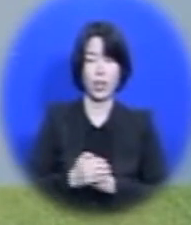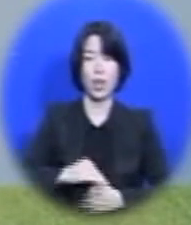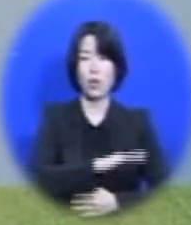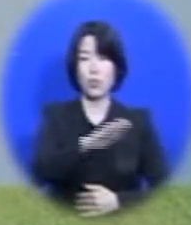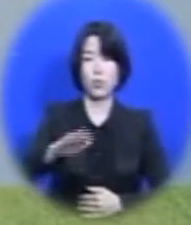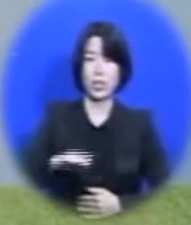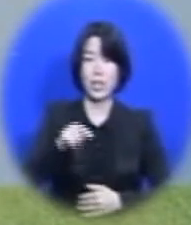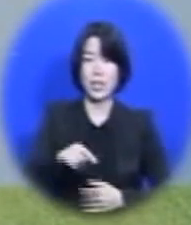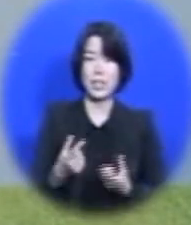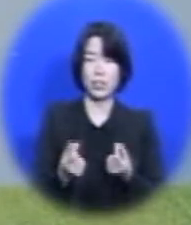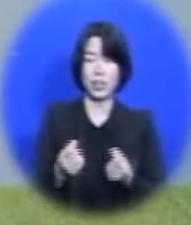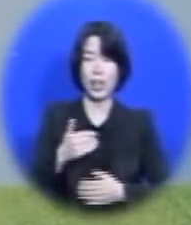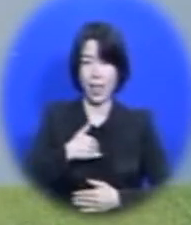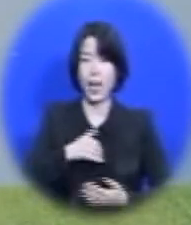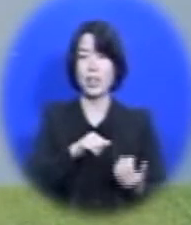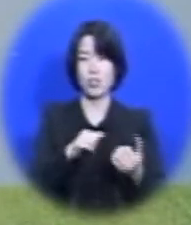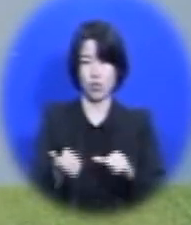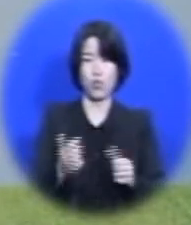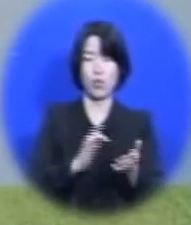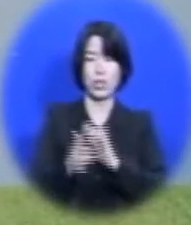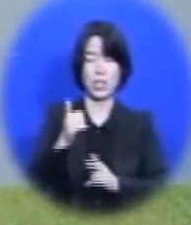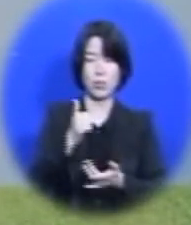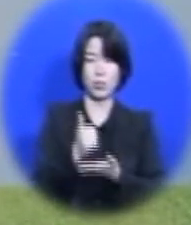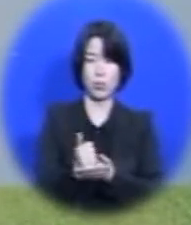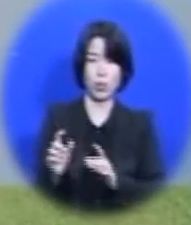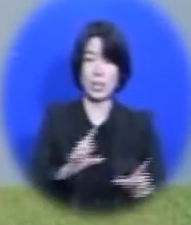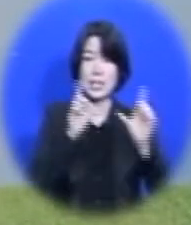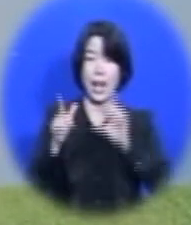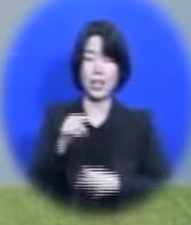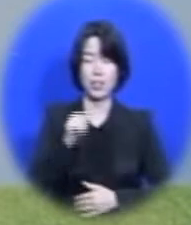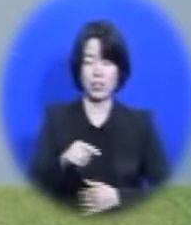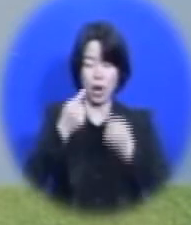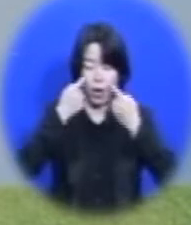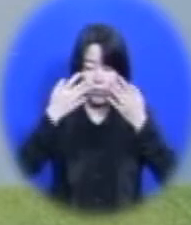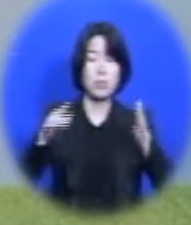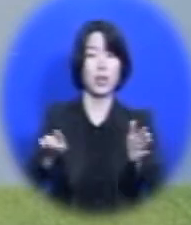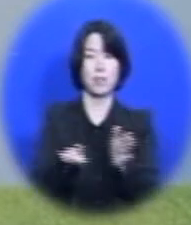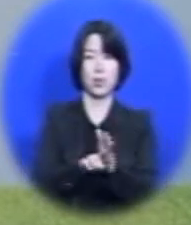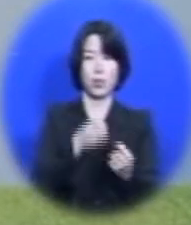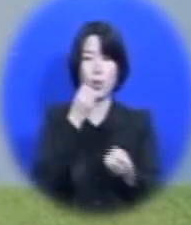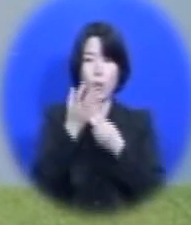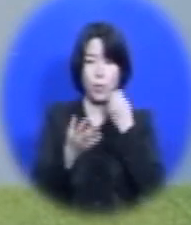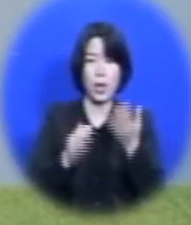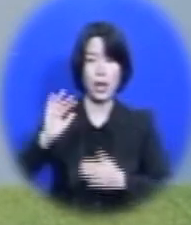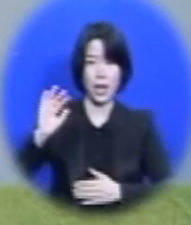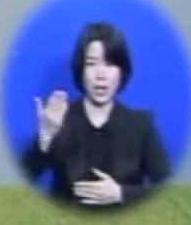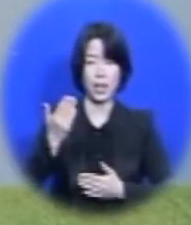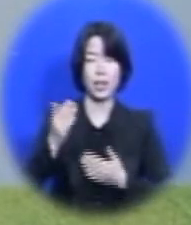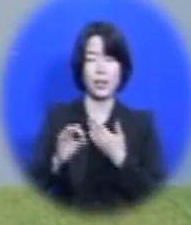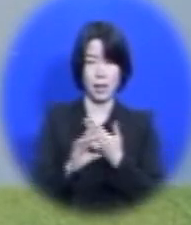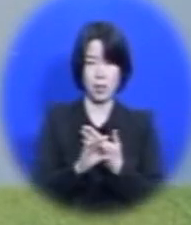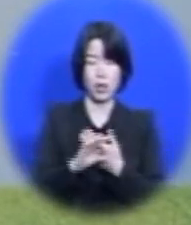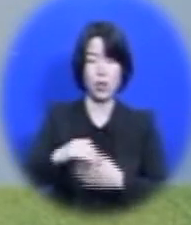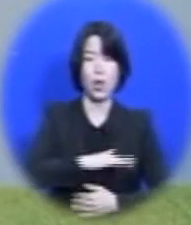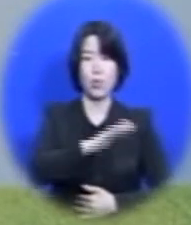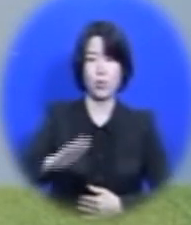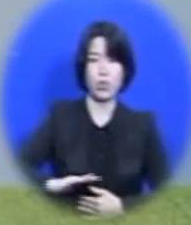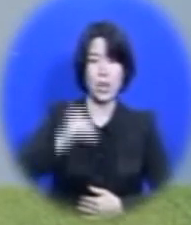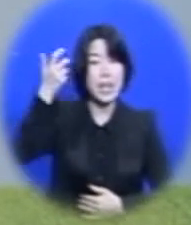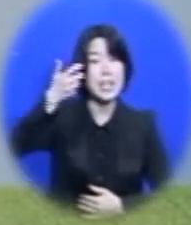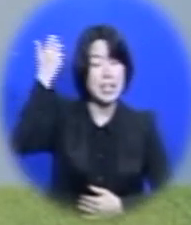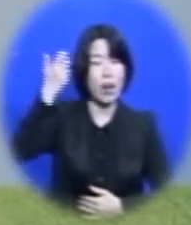우리가 이렇게 내가 죽고 예수님으로 사는 것을 분명하게 믿고 고백하게 되면 우리의 영이